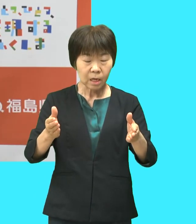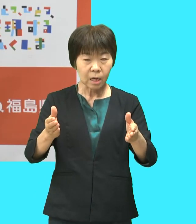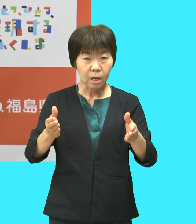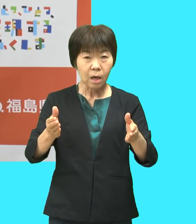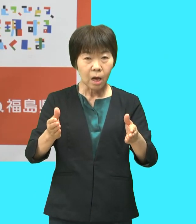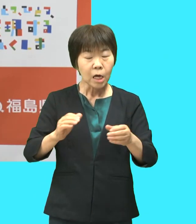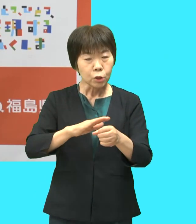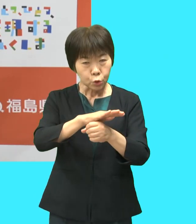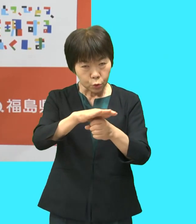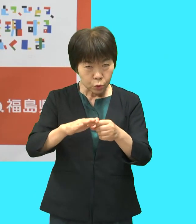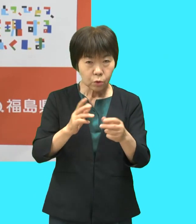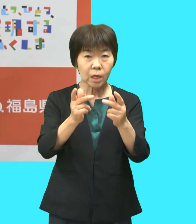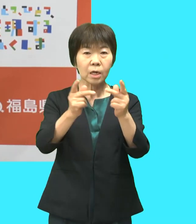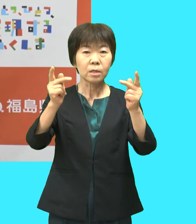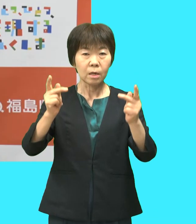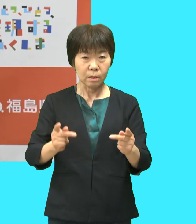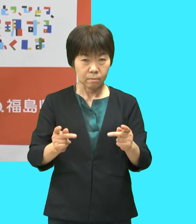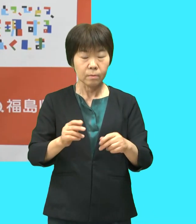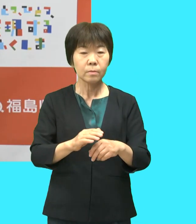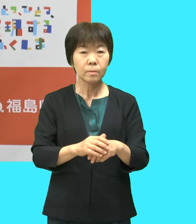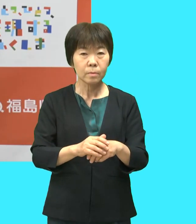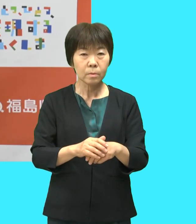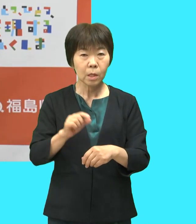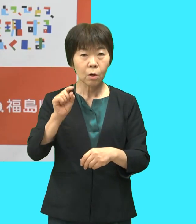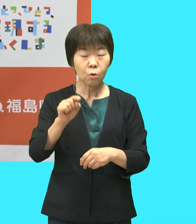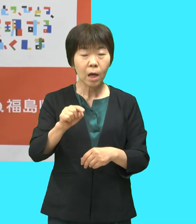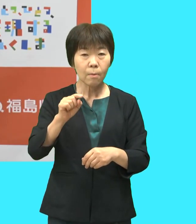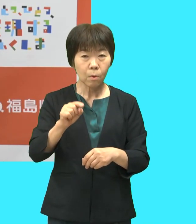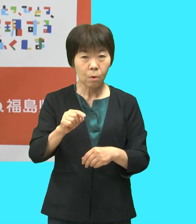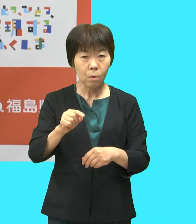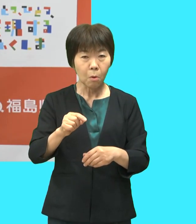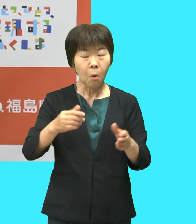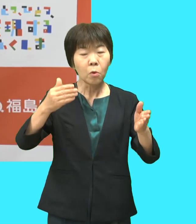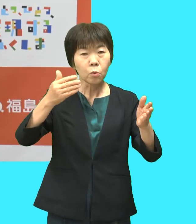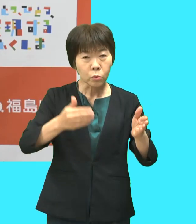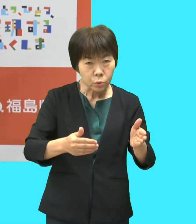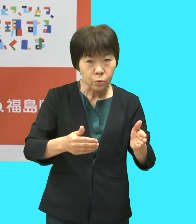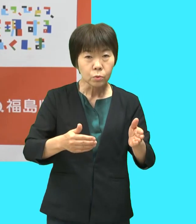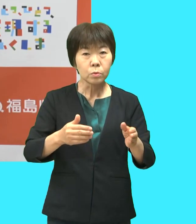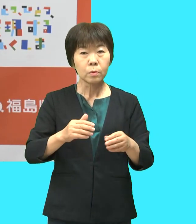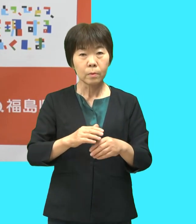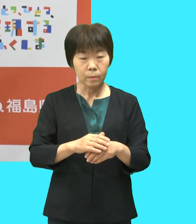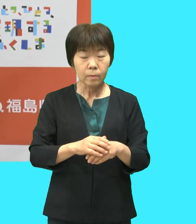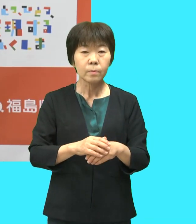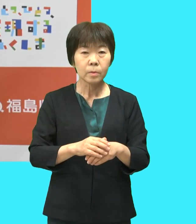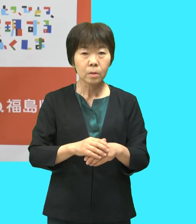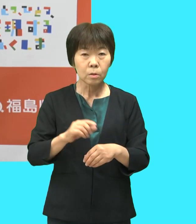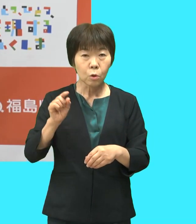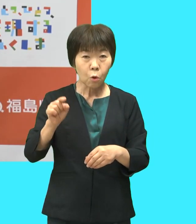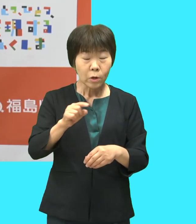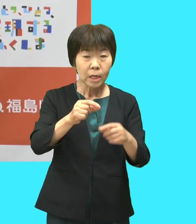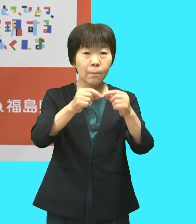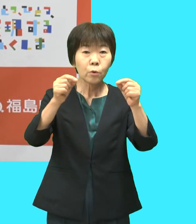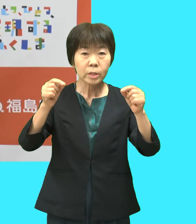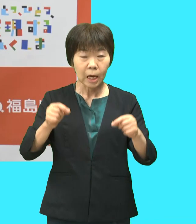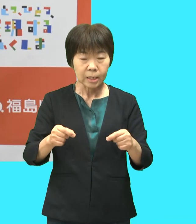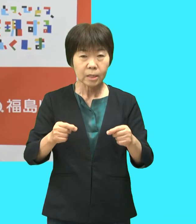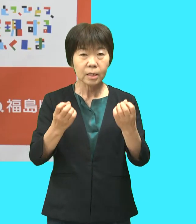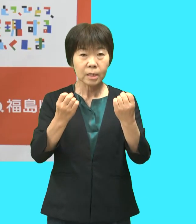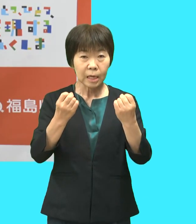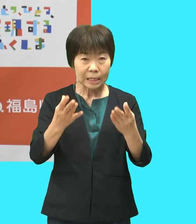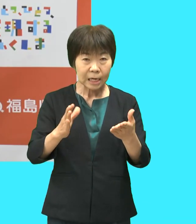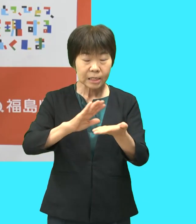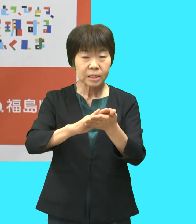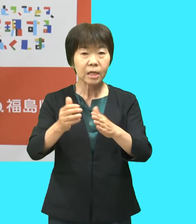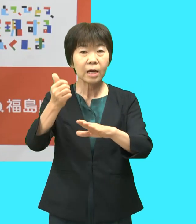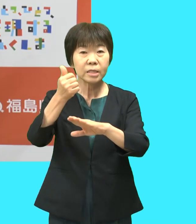き重要な課題であります。ただこれもまさに途上であります。こういった問題、新しい大